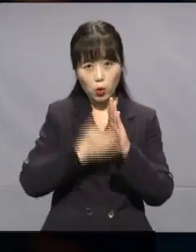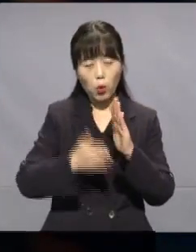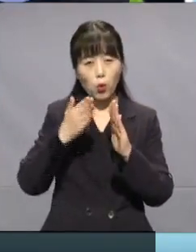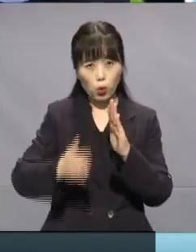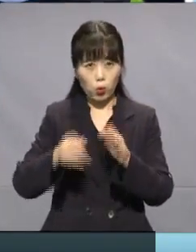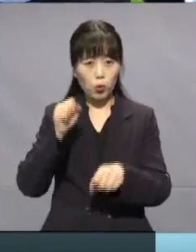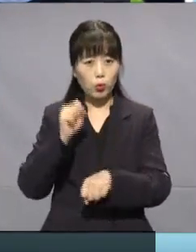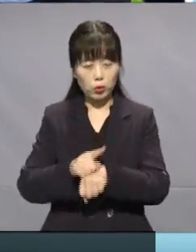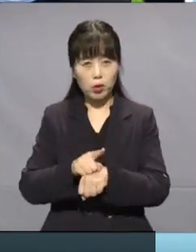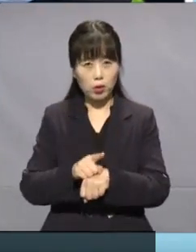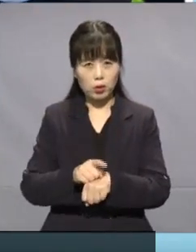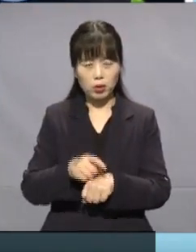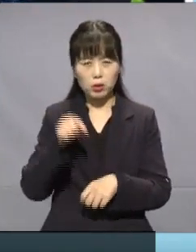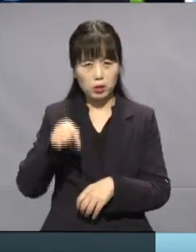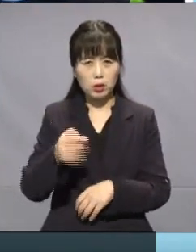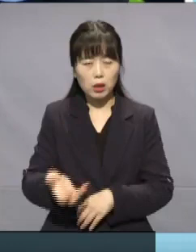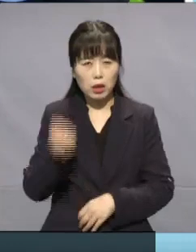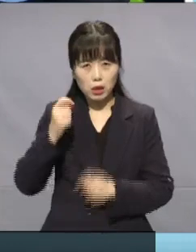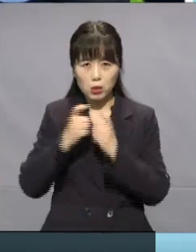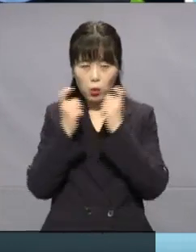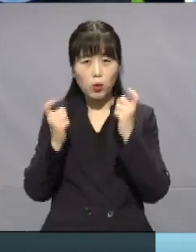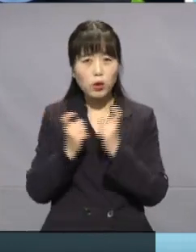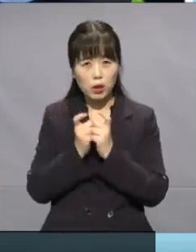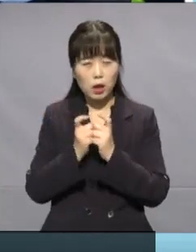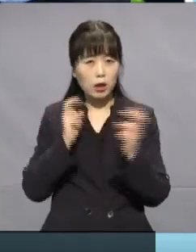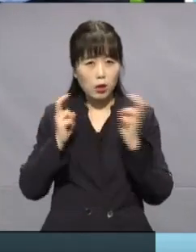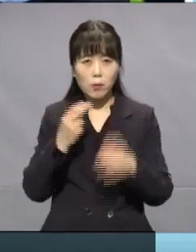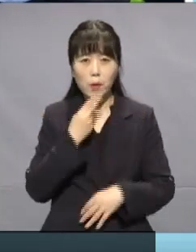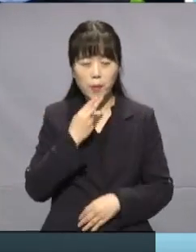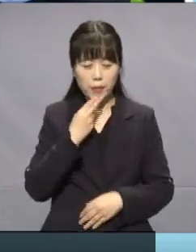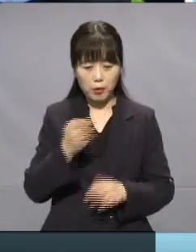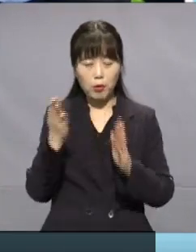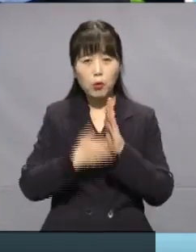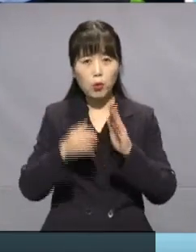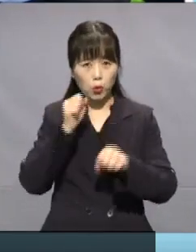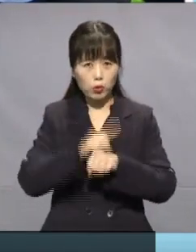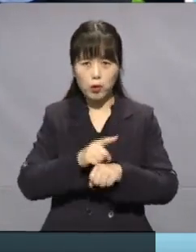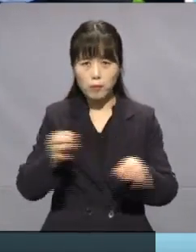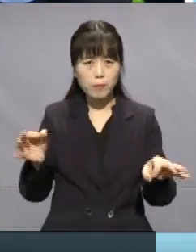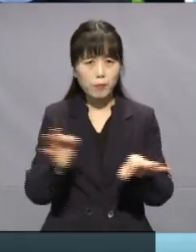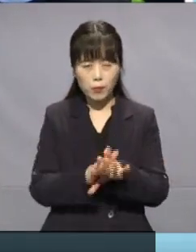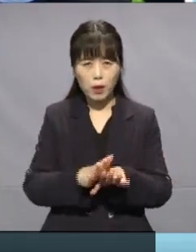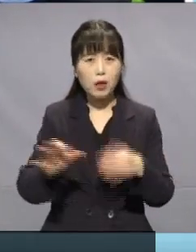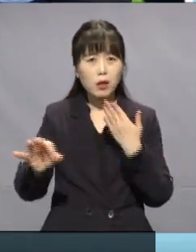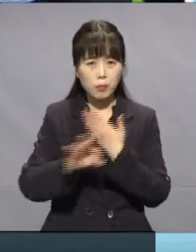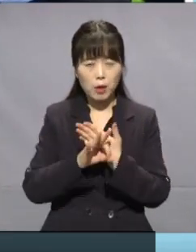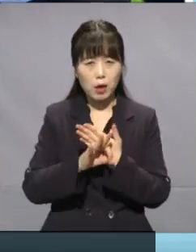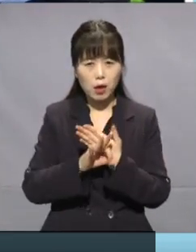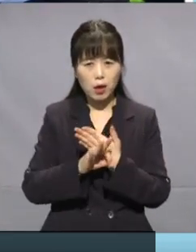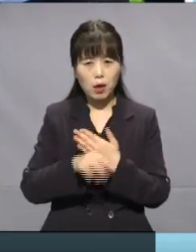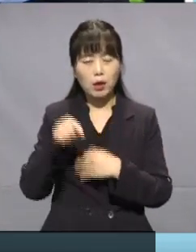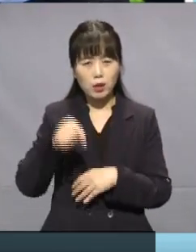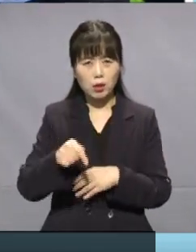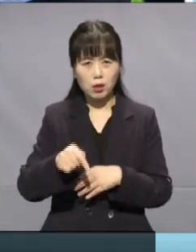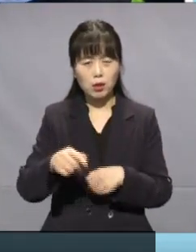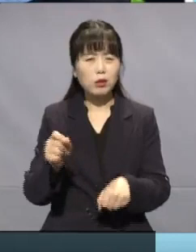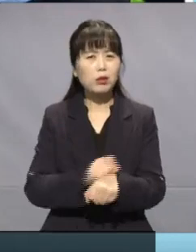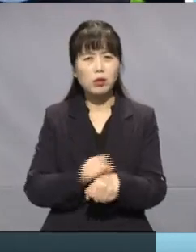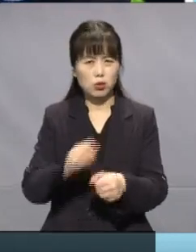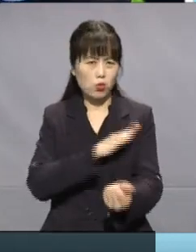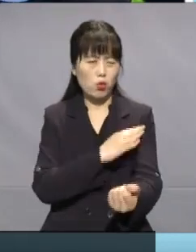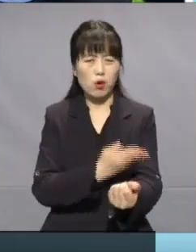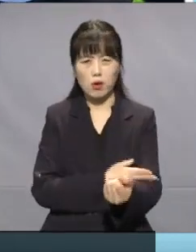그 민간기업이 없는 거예요 공공성을 잊어버리면 사실 은행으로서의 특권 자체가 사실은 무의미하다고 얘기할 수가 있는